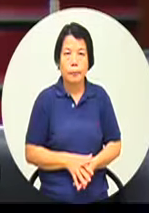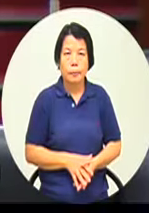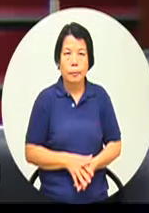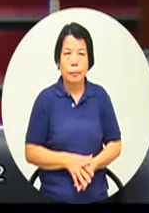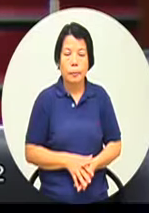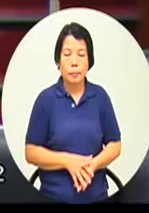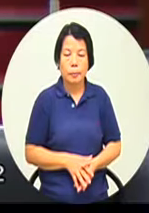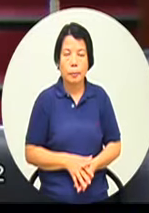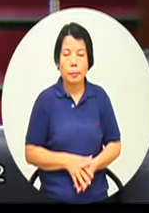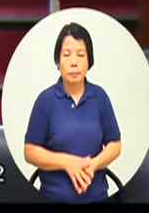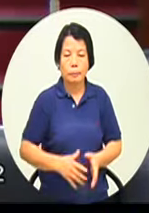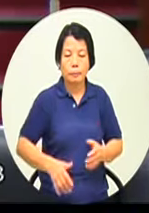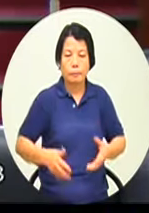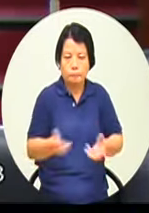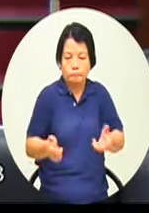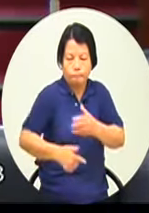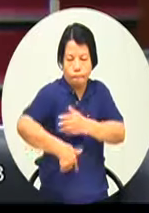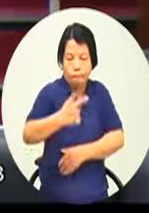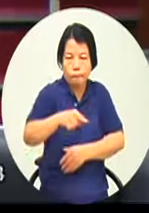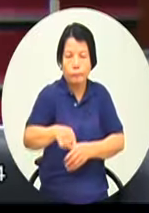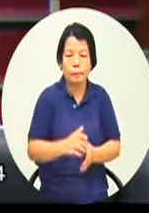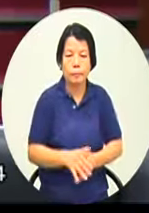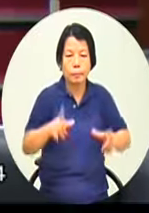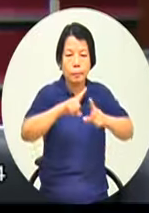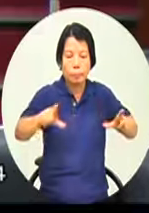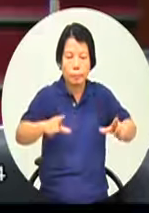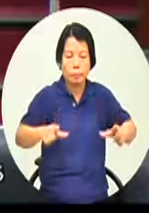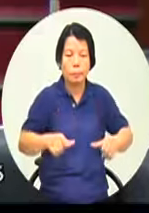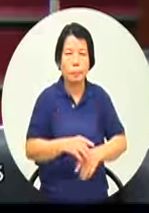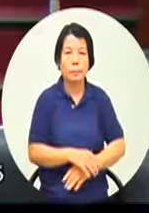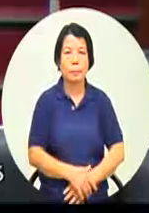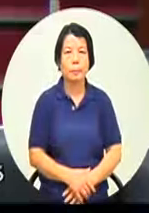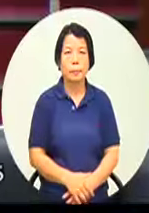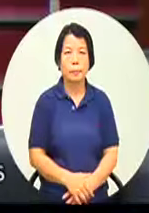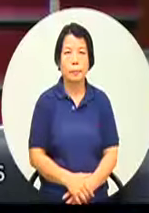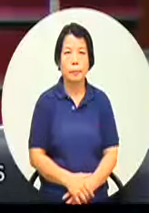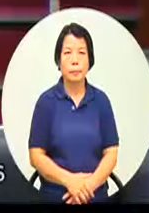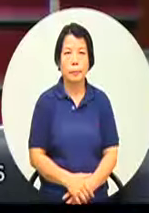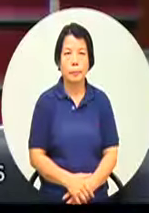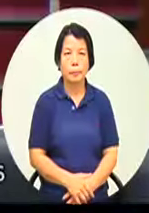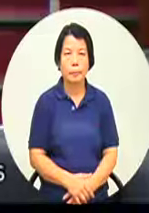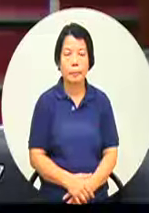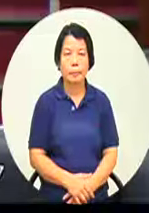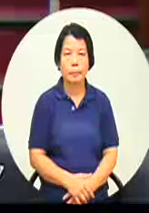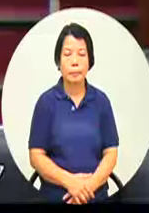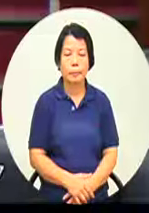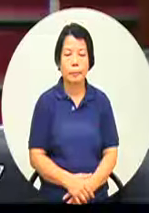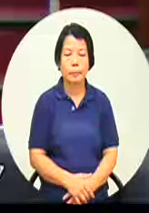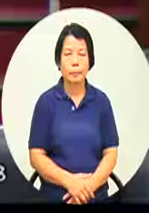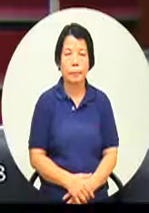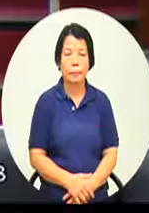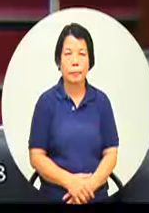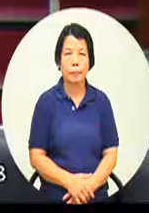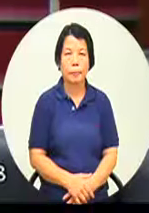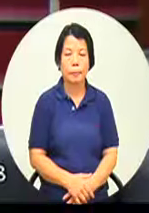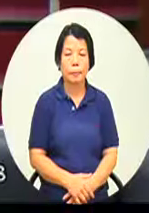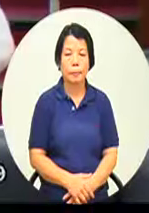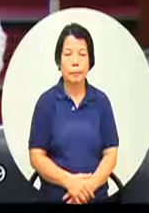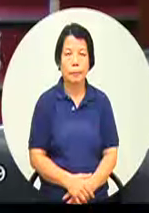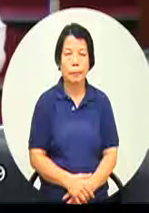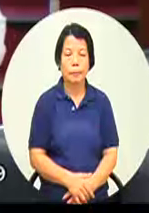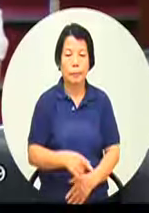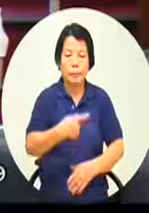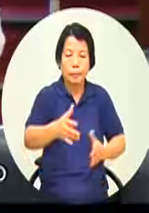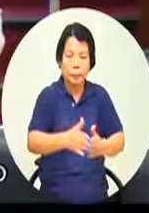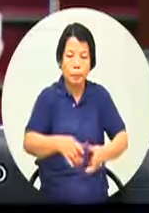赶快来进行啊，因为毕竟这也是蛮大的一个范围。 好，那就回过头来哈，刚刚局长讲大概都是工